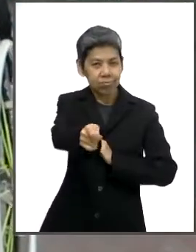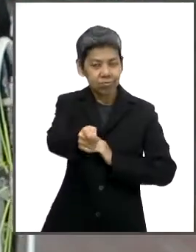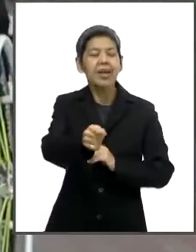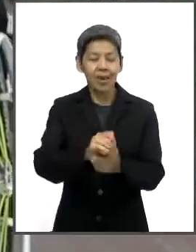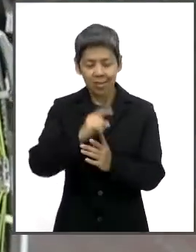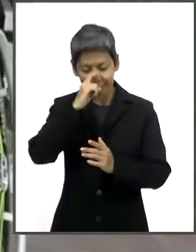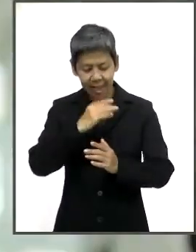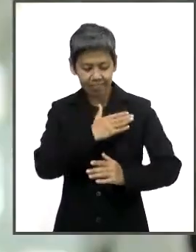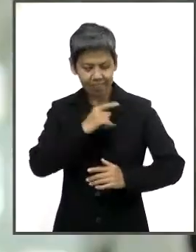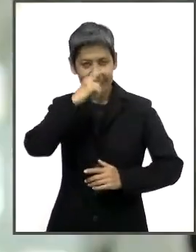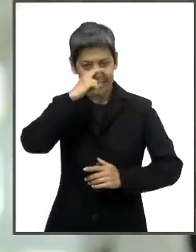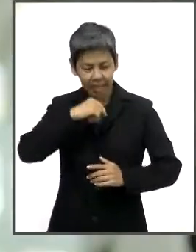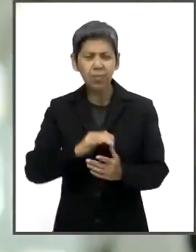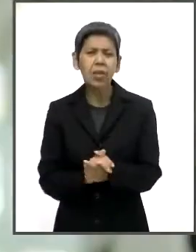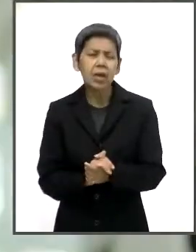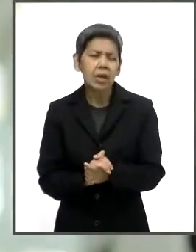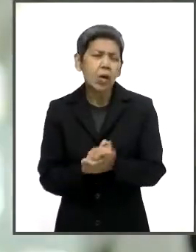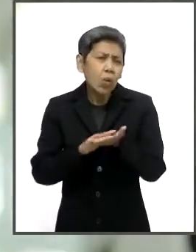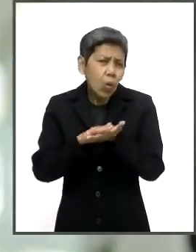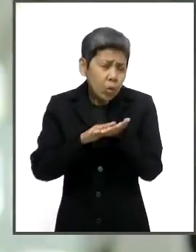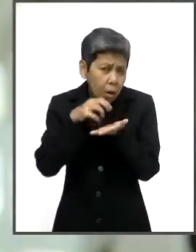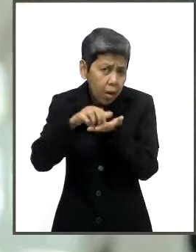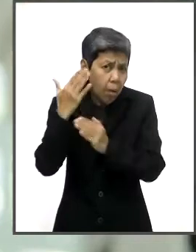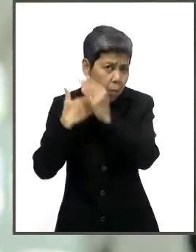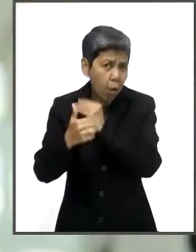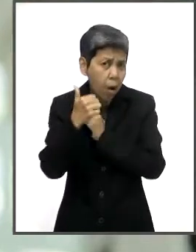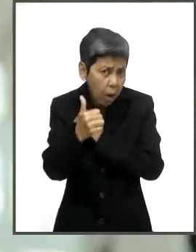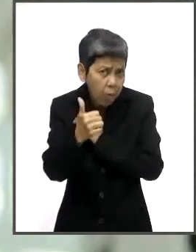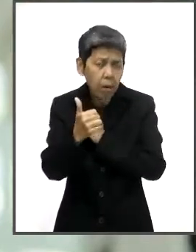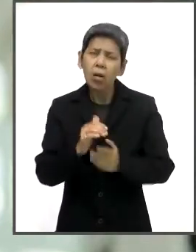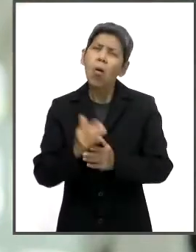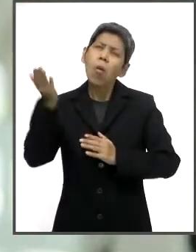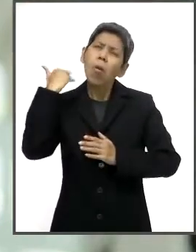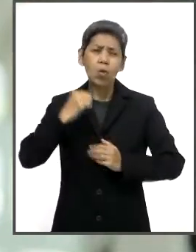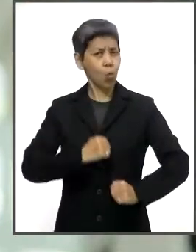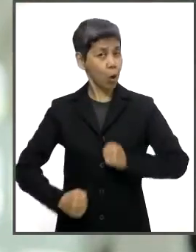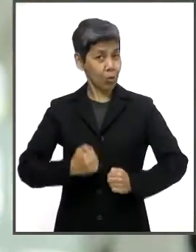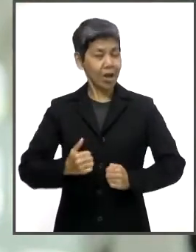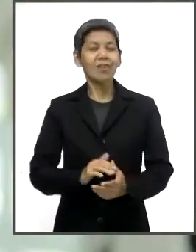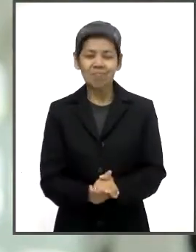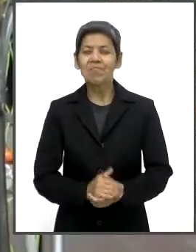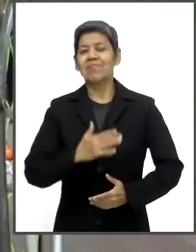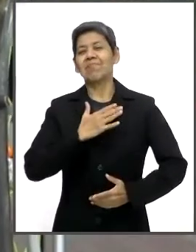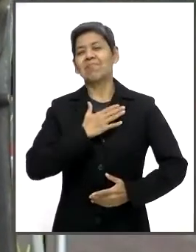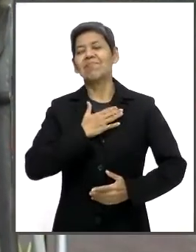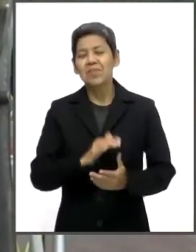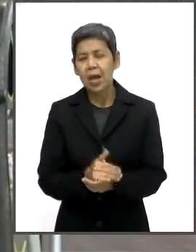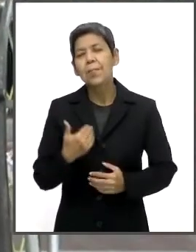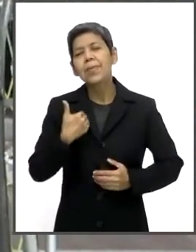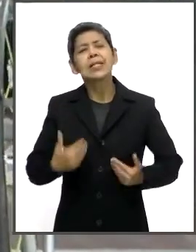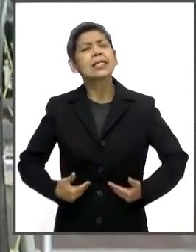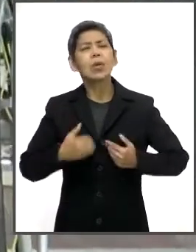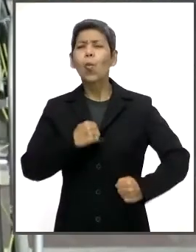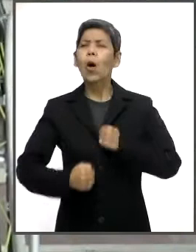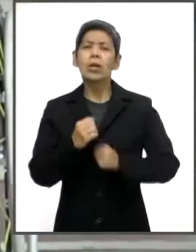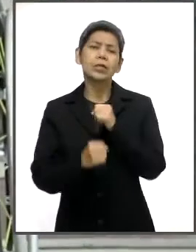บทีมชาติไทยค่ะ ครับรบกวนพี่แววเล่าประวัติคร่าวๆหน่อยตั้งแต่สมัยยังวัยรุ่นเลย ก็มี